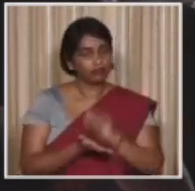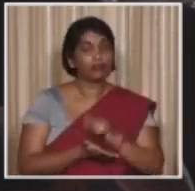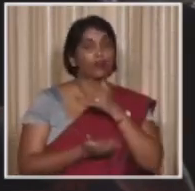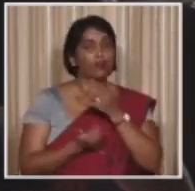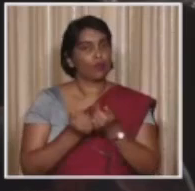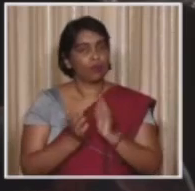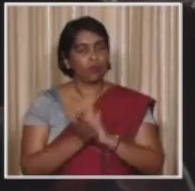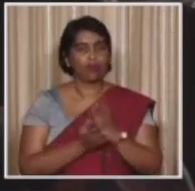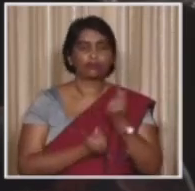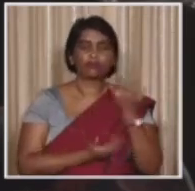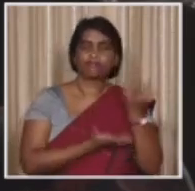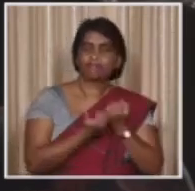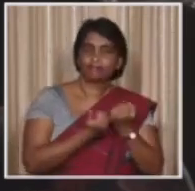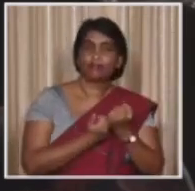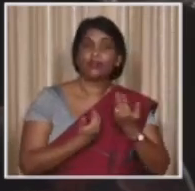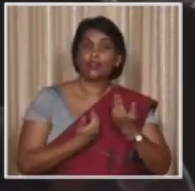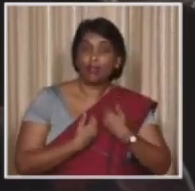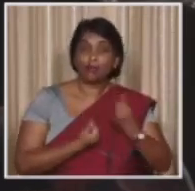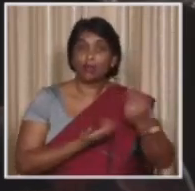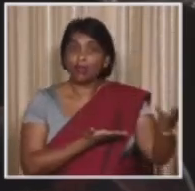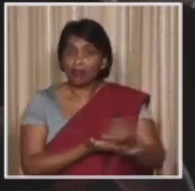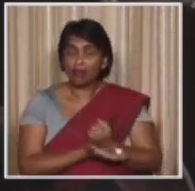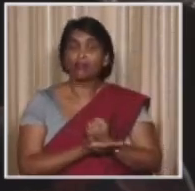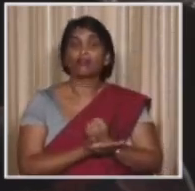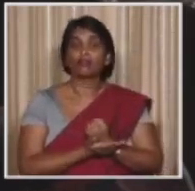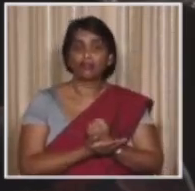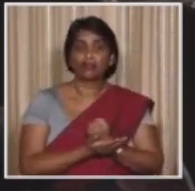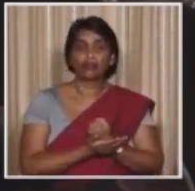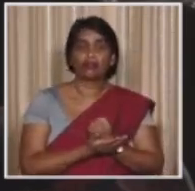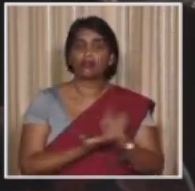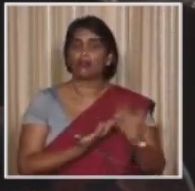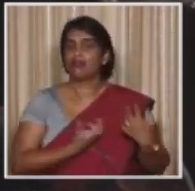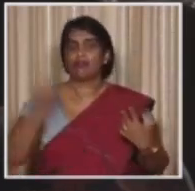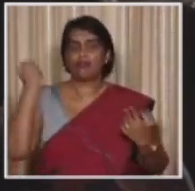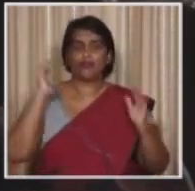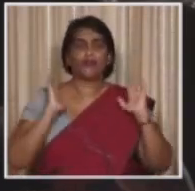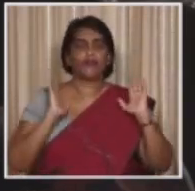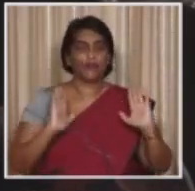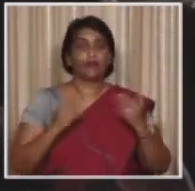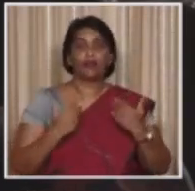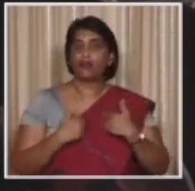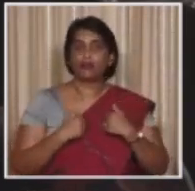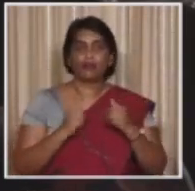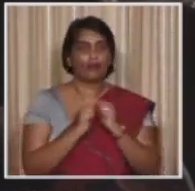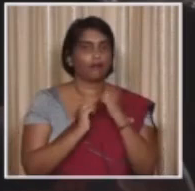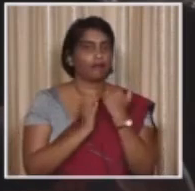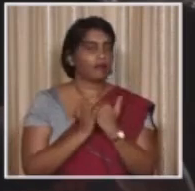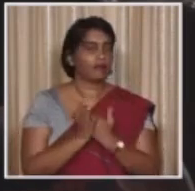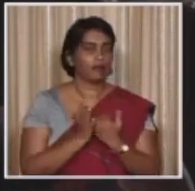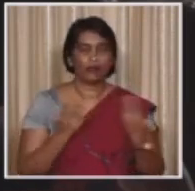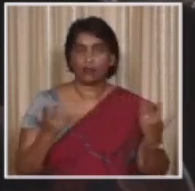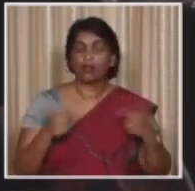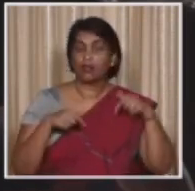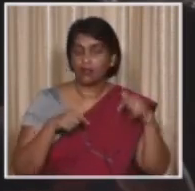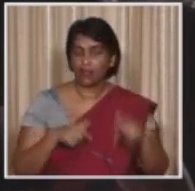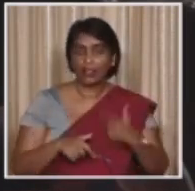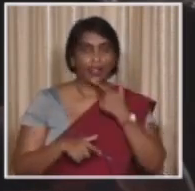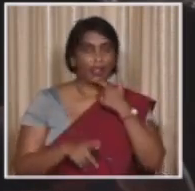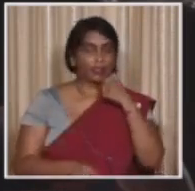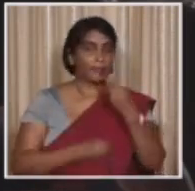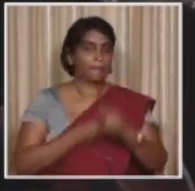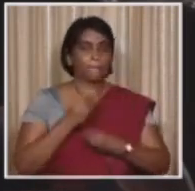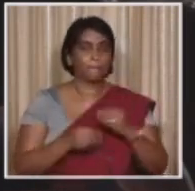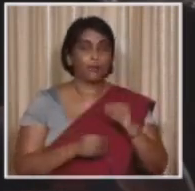අයම මුදල් උපයලා අපෙනුත් සල්ලි අරගෙන අපේ සල්ලි ටික ගෙනියන ඇරෙන්න අපිට වැඩපිළිවෙලක් නෑ. අද අපේ තේ